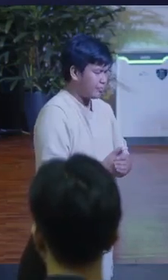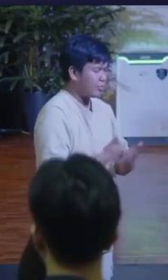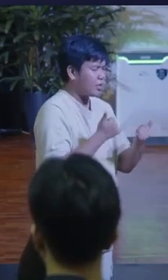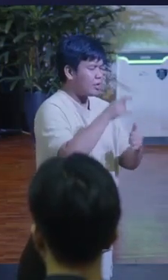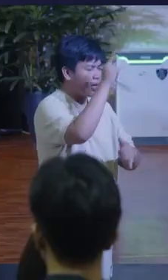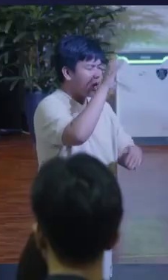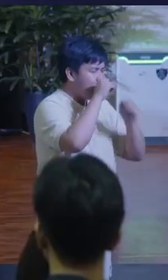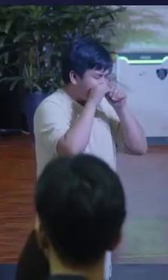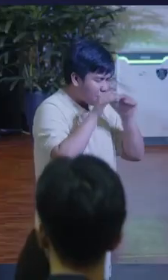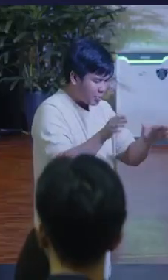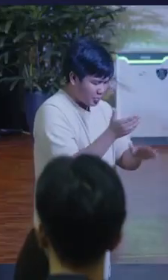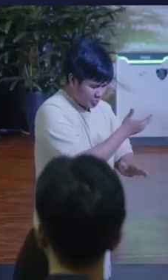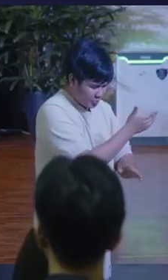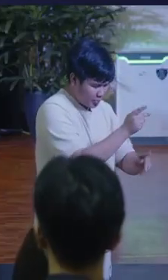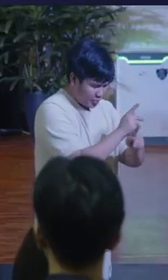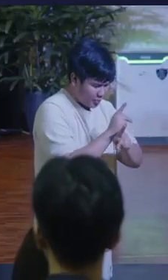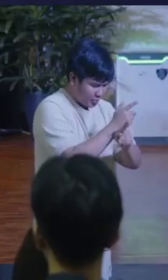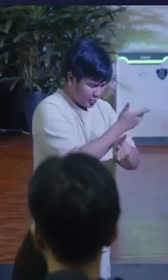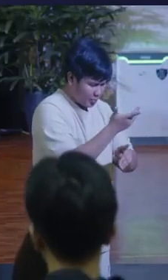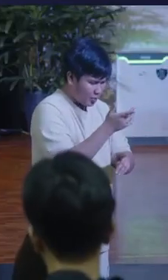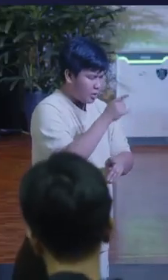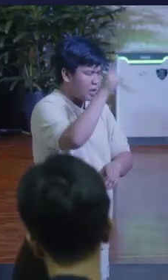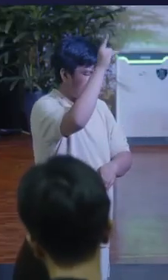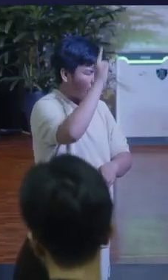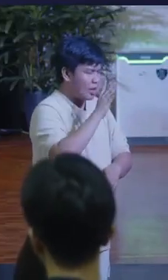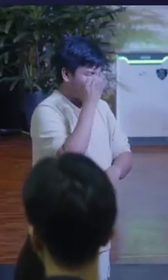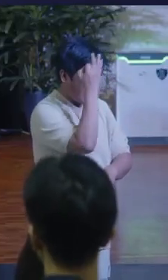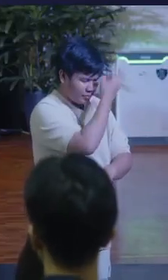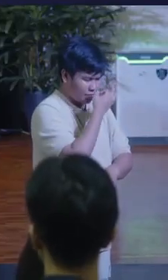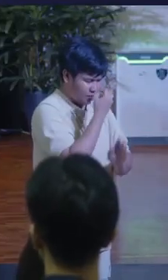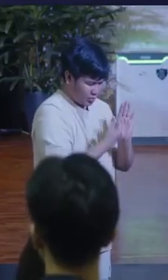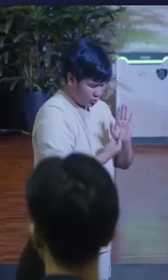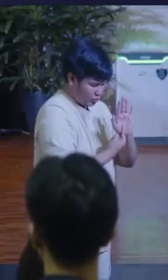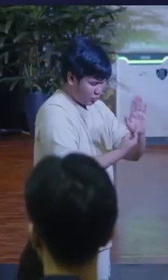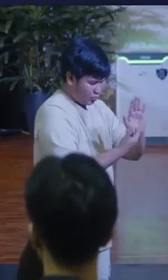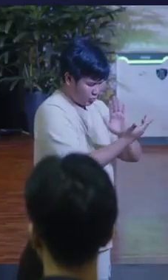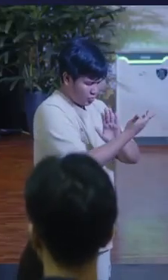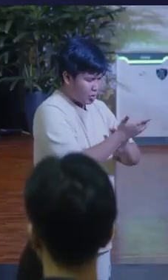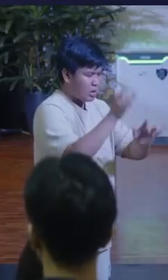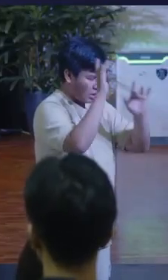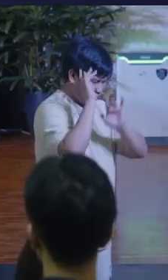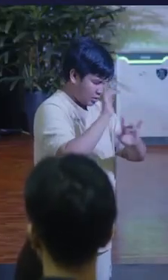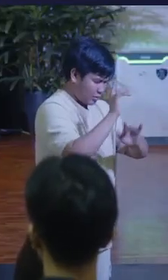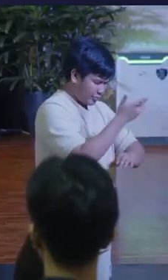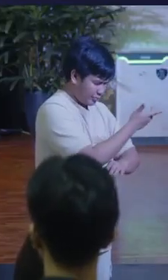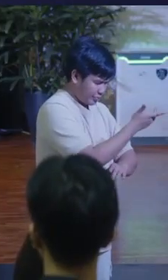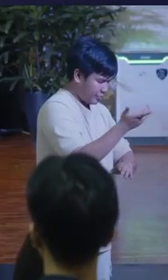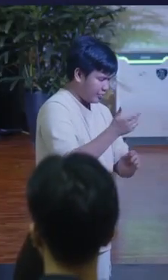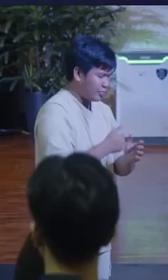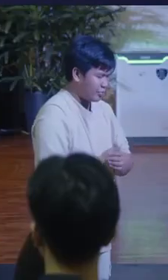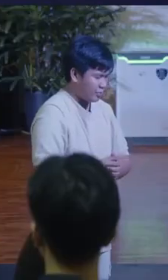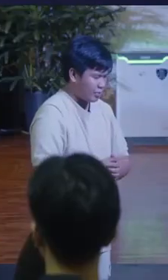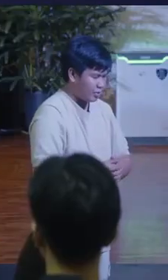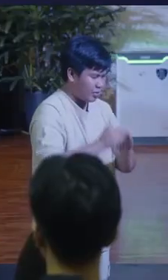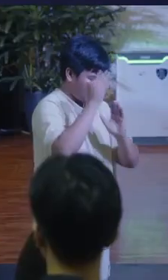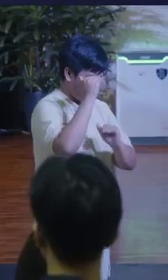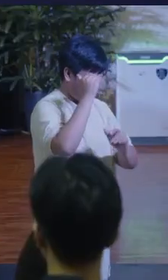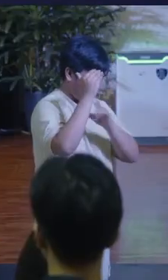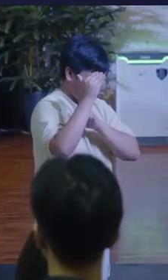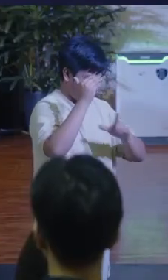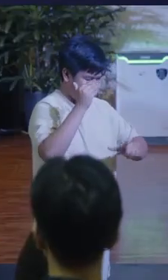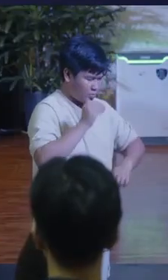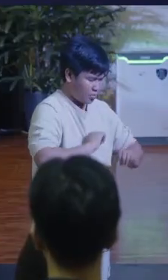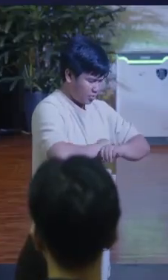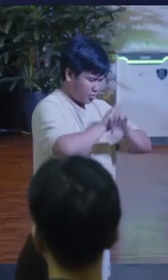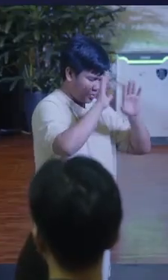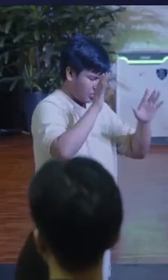at ingatan kayo. Paliwanagin nawa ng Panginoon ang kanyang mukha sa inyo at mahabag sa inyo. Ilingap nawa ng Panginoon